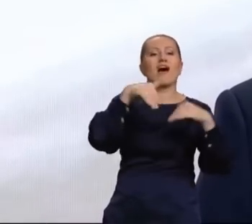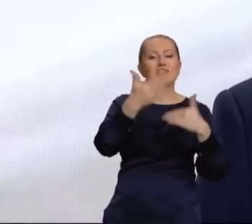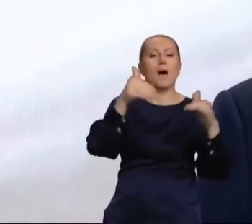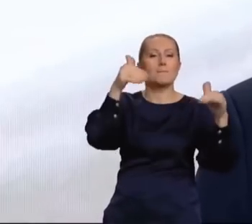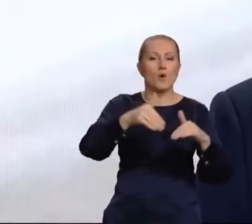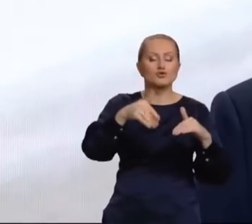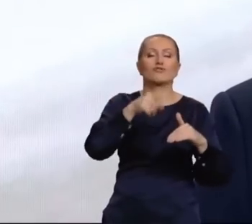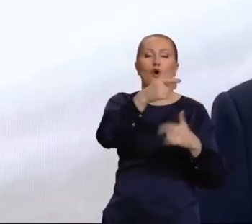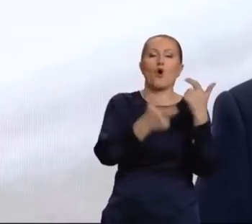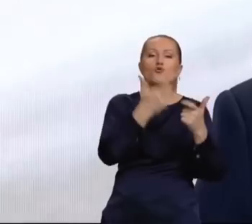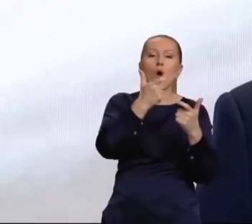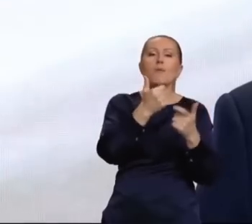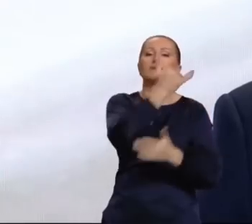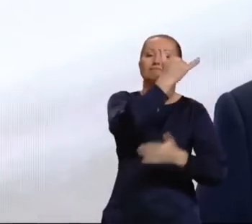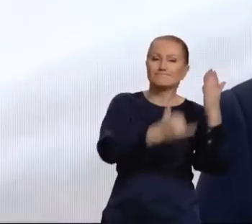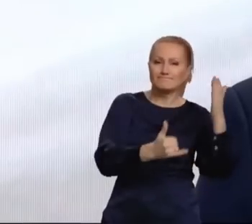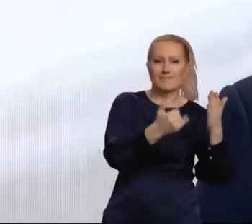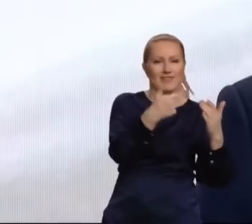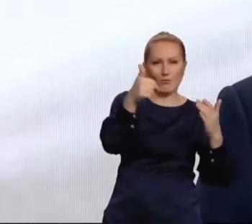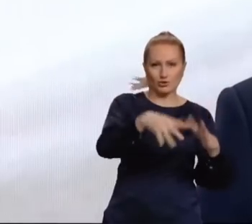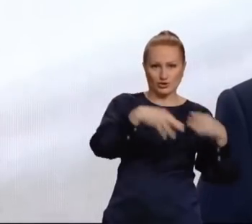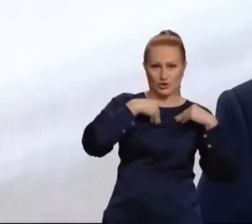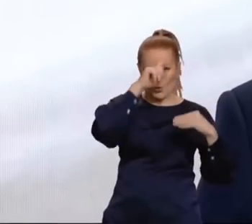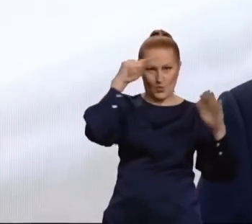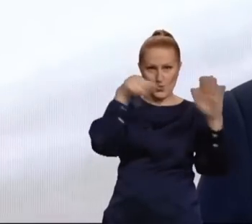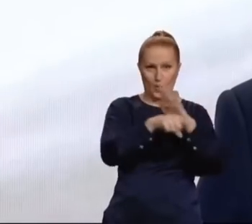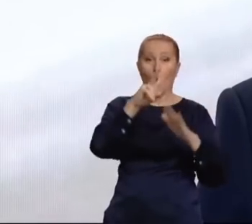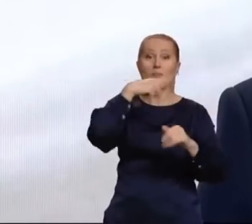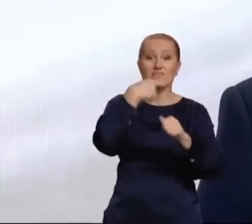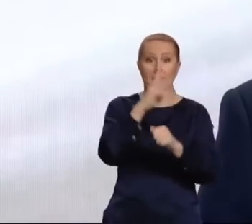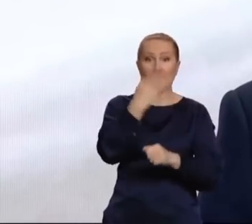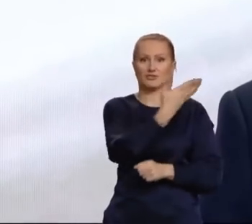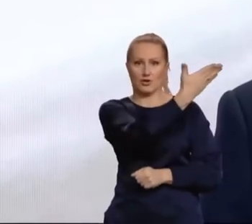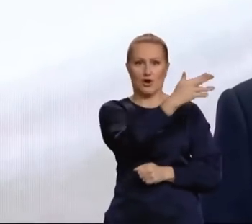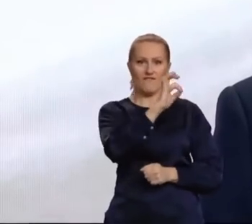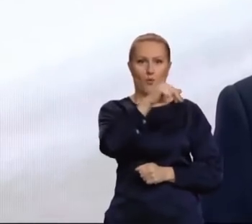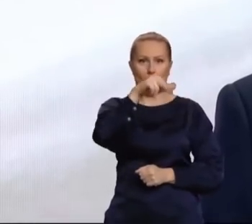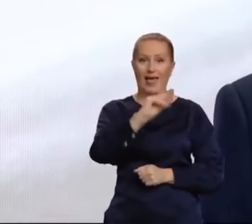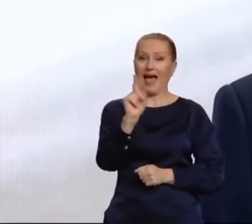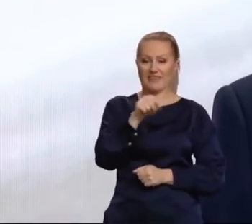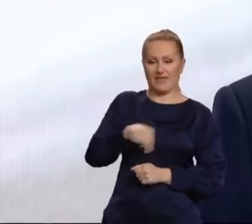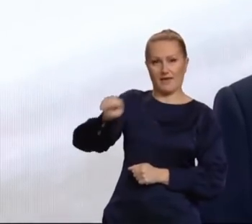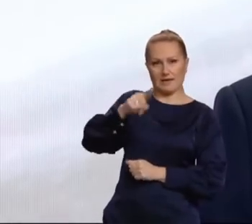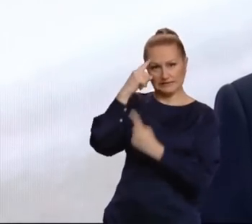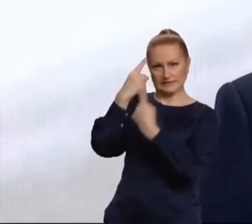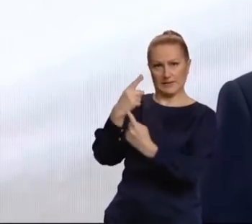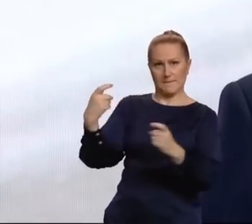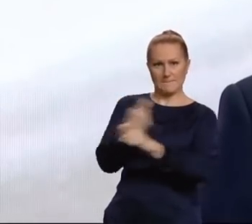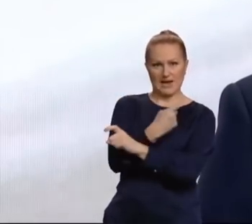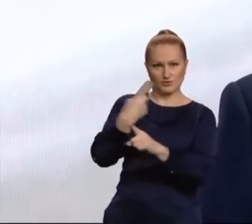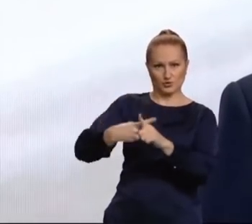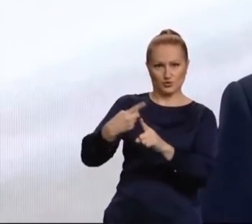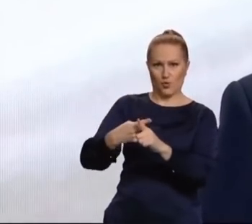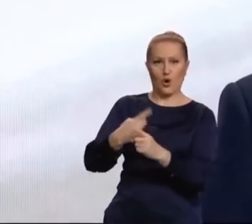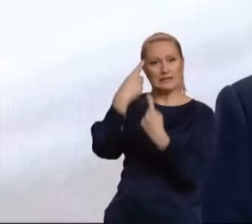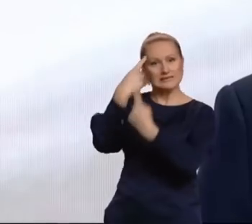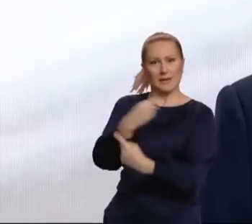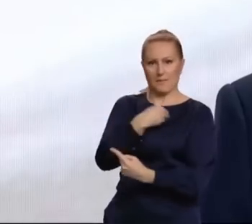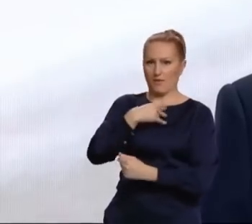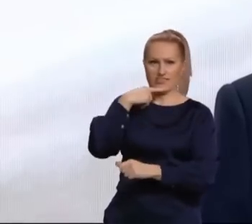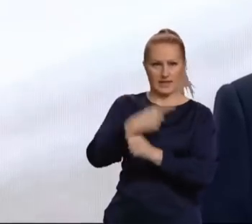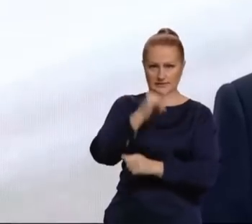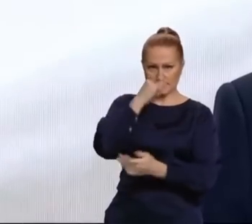obowiązku przyjmowania imigrantów. Decyzję taką miałaby podejmować Unia Europejska, a nie państwa członkowskie, na przykład Polska. Przedstawiciele